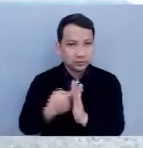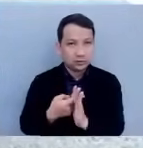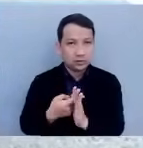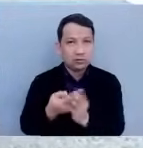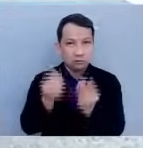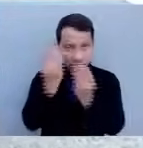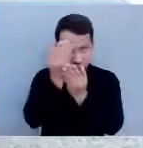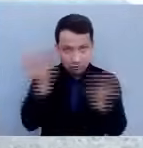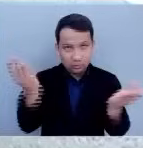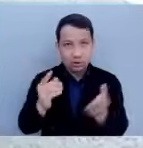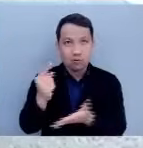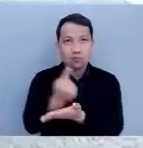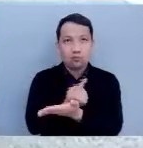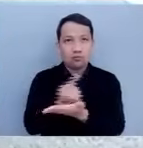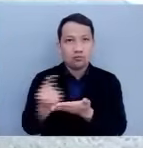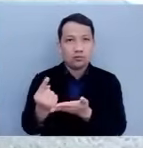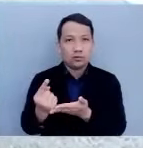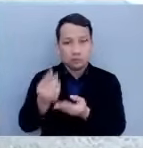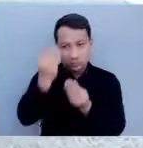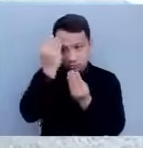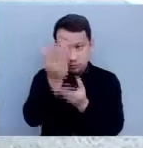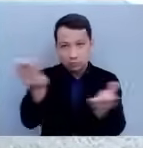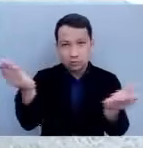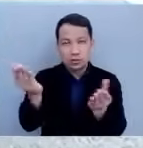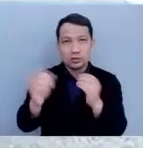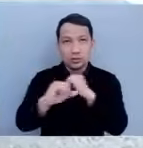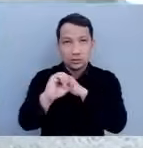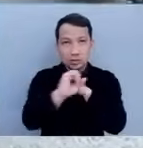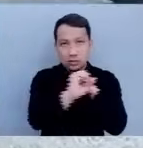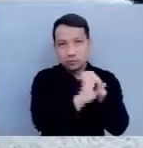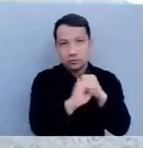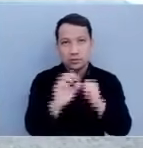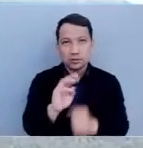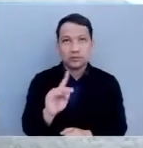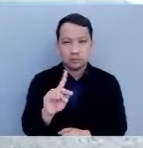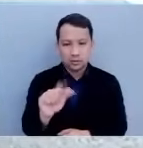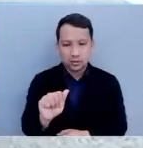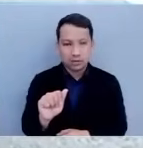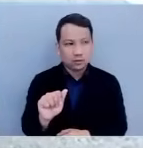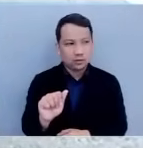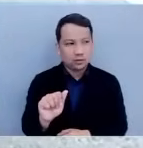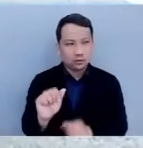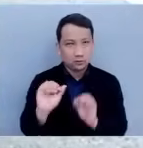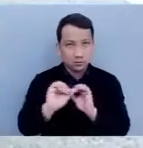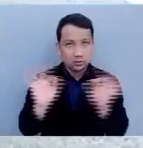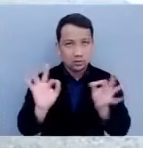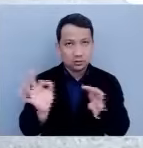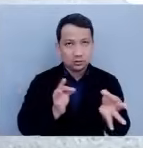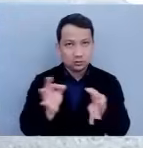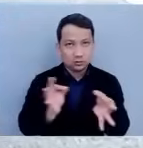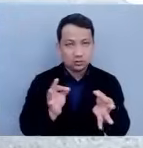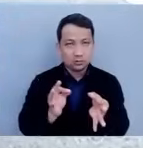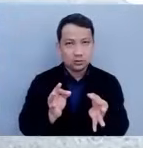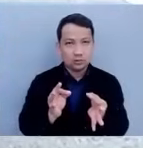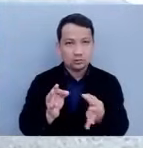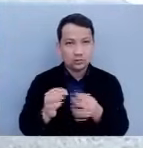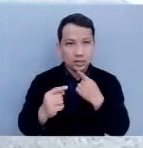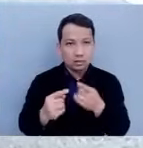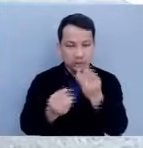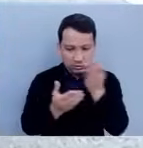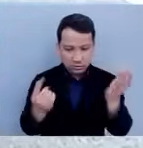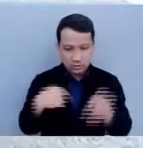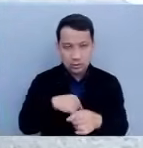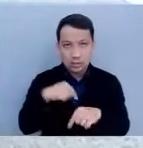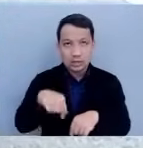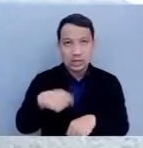ito ng 1 week na information drive ng MMDA. Base yan sa paglilinaw ng ilan sa mga opisyal na nakausap